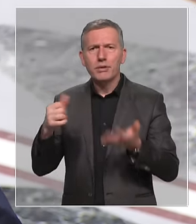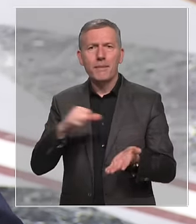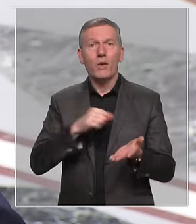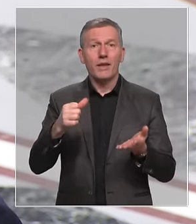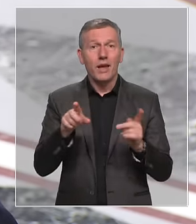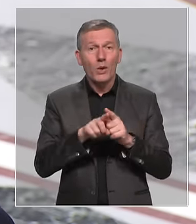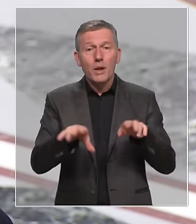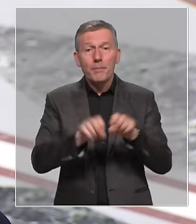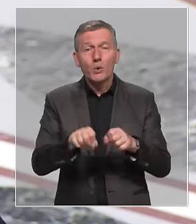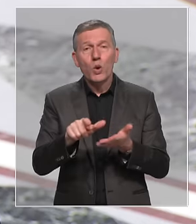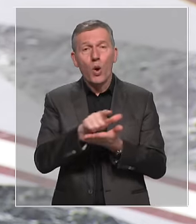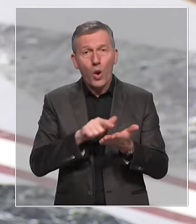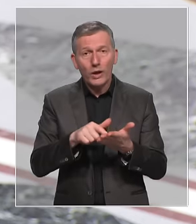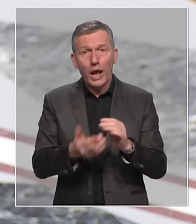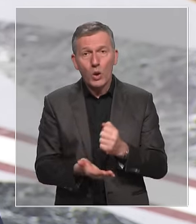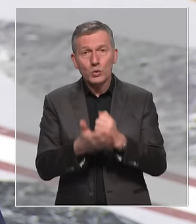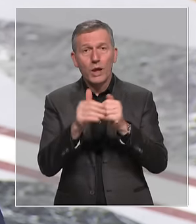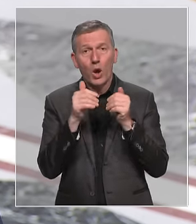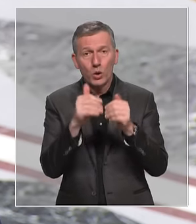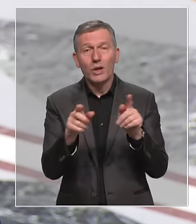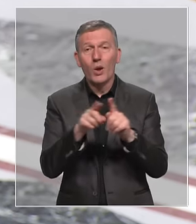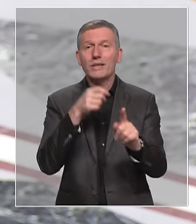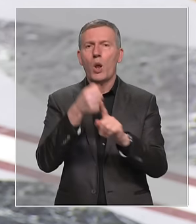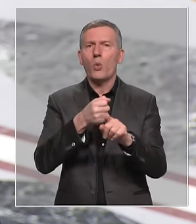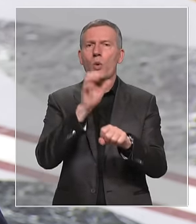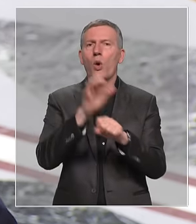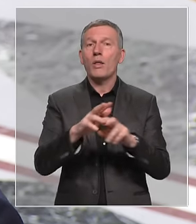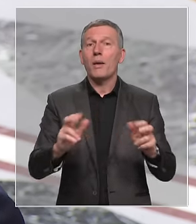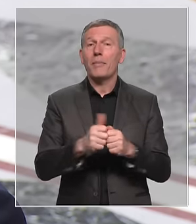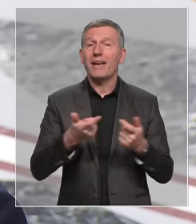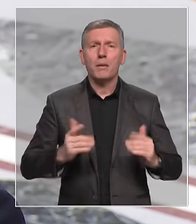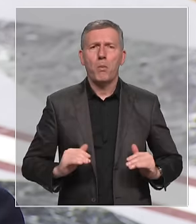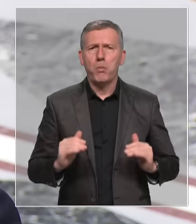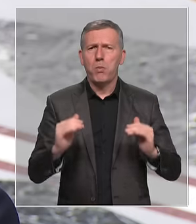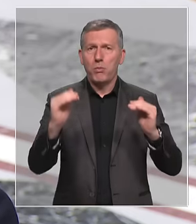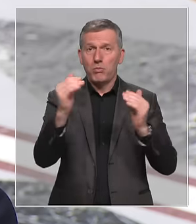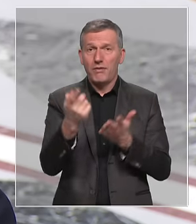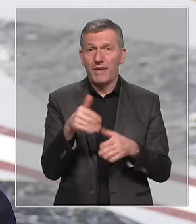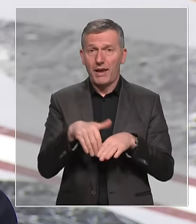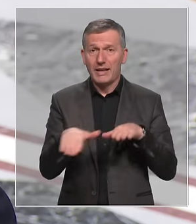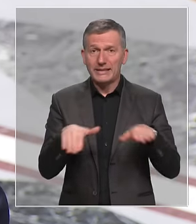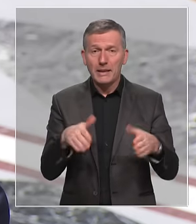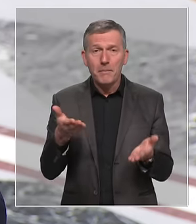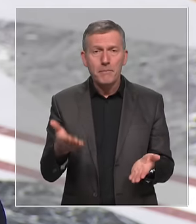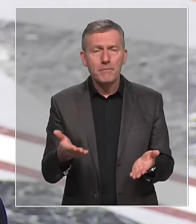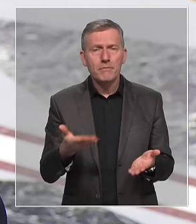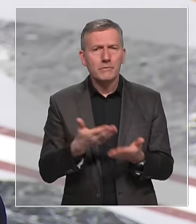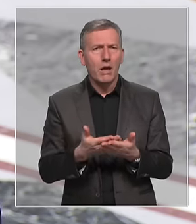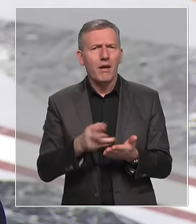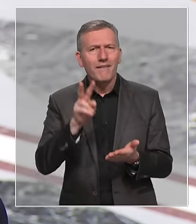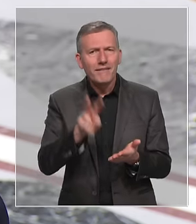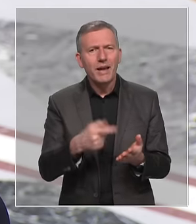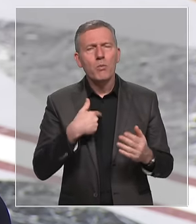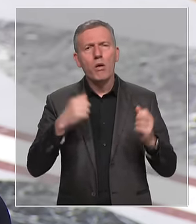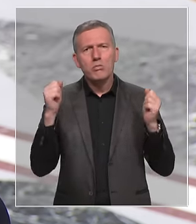locales continuent à être soutenues, mais c'est de lutter contre l'inflation sur les prix qui, en partie, est liée à ce mécanisme de l'octroi de mer. Je suis d'accord avec